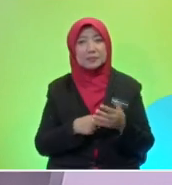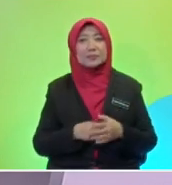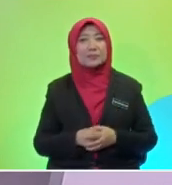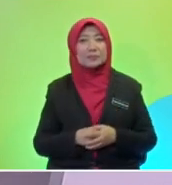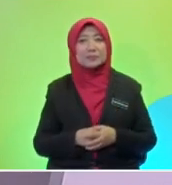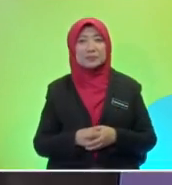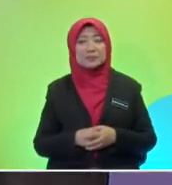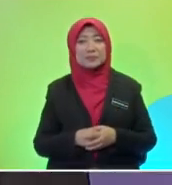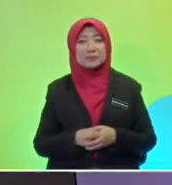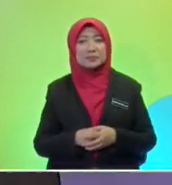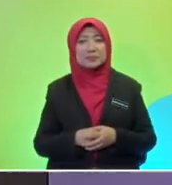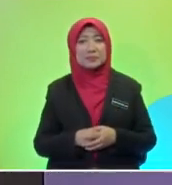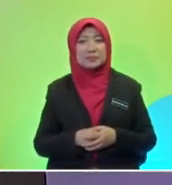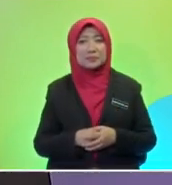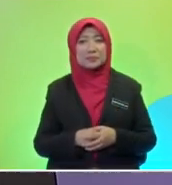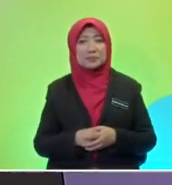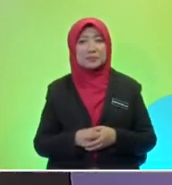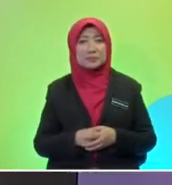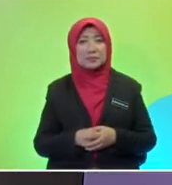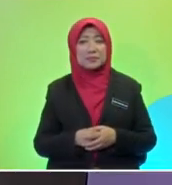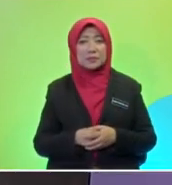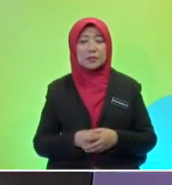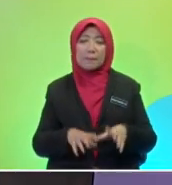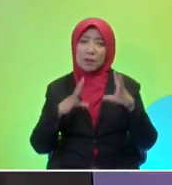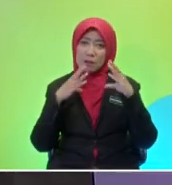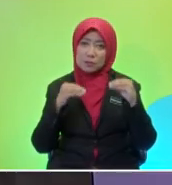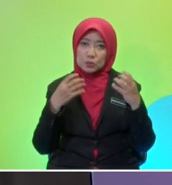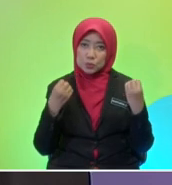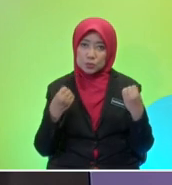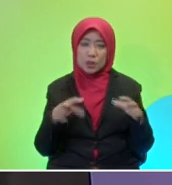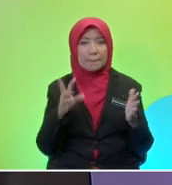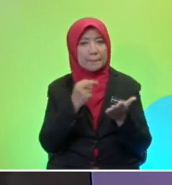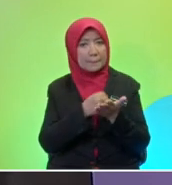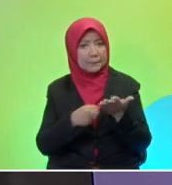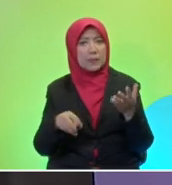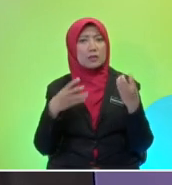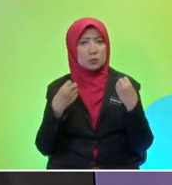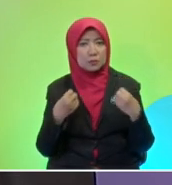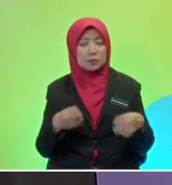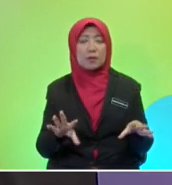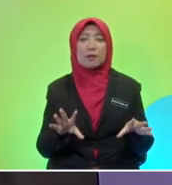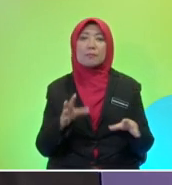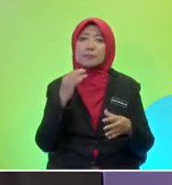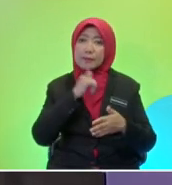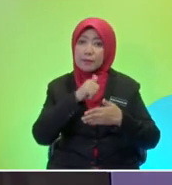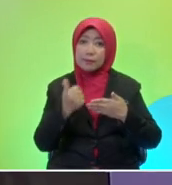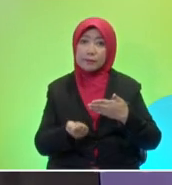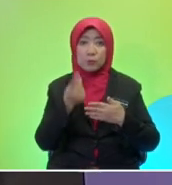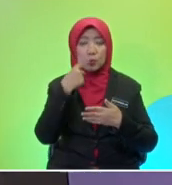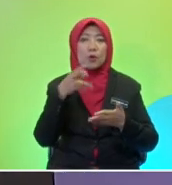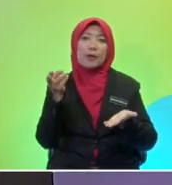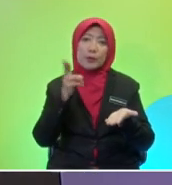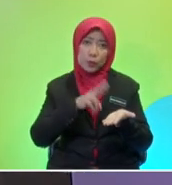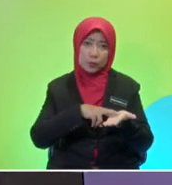silahkan Oke mengajar sudah menilai pun sudah tinggal lagi untuk merekotkan Pulau Oke